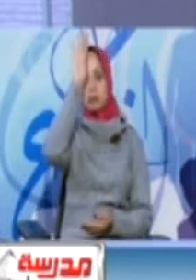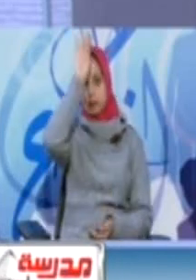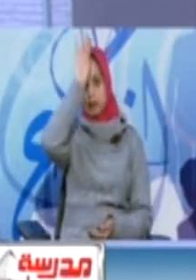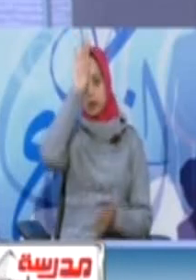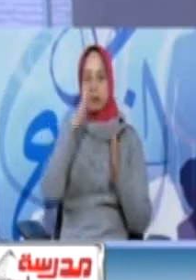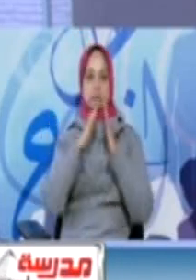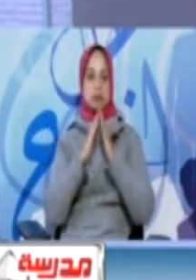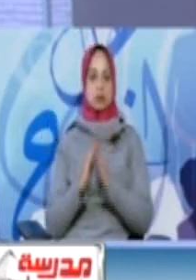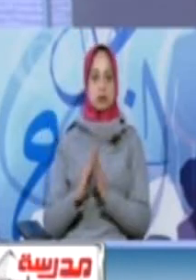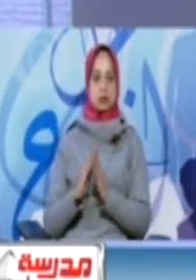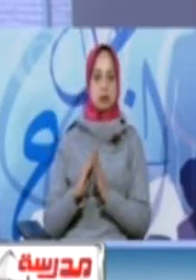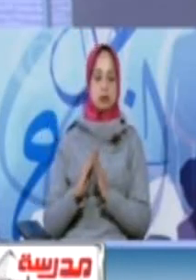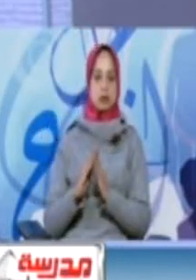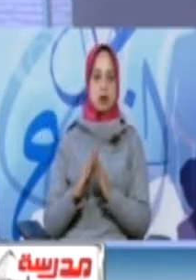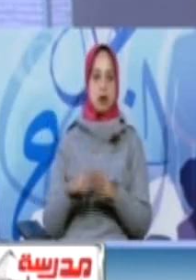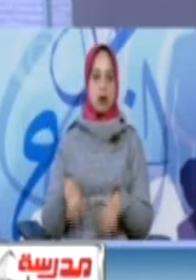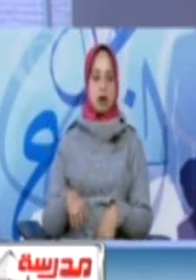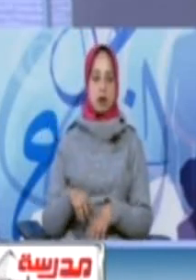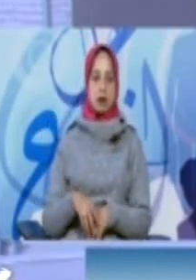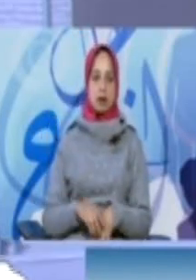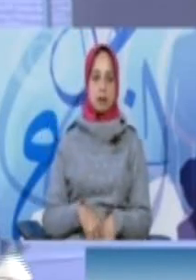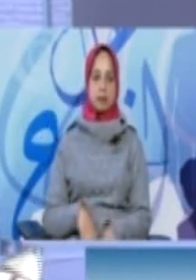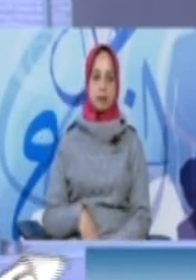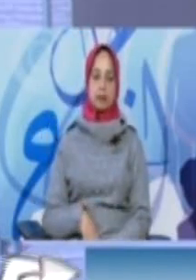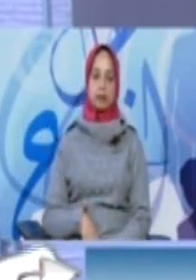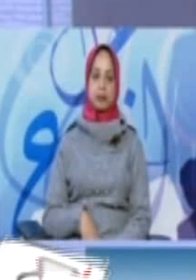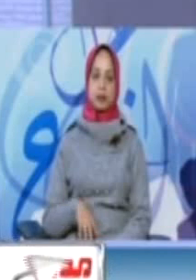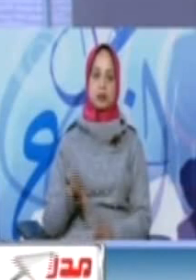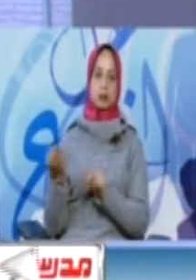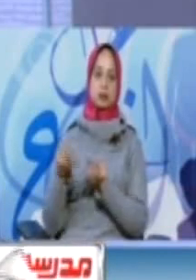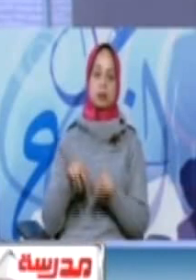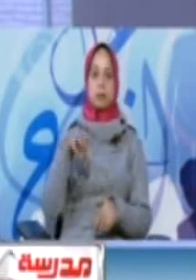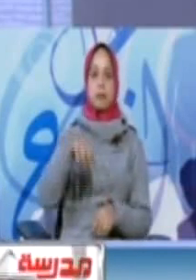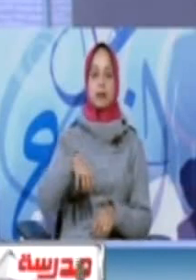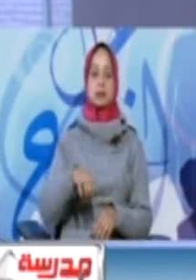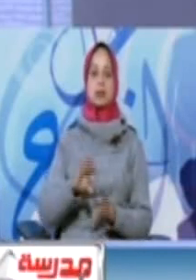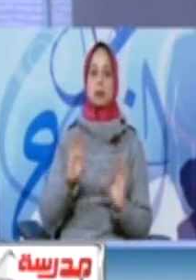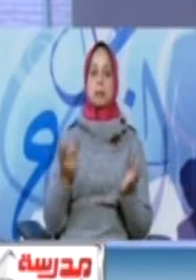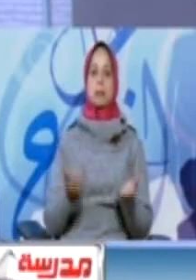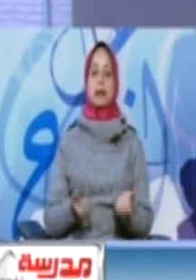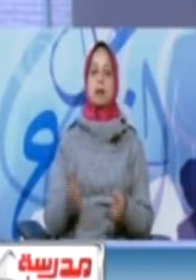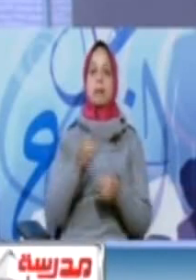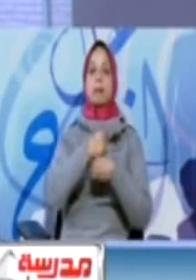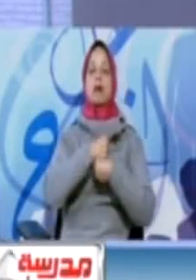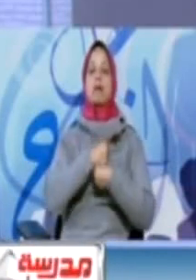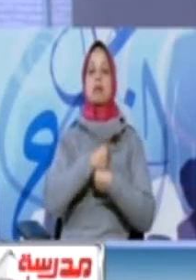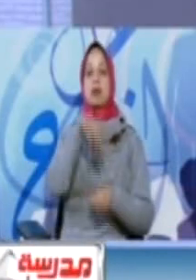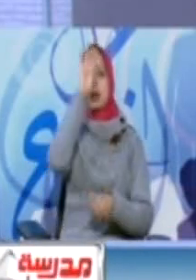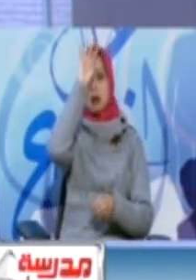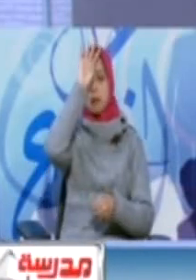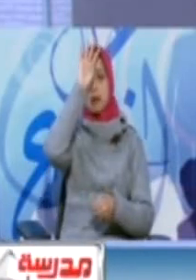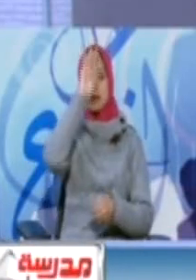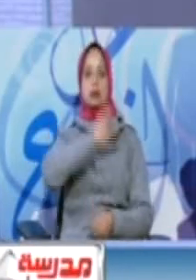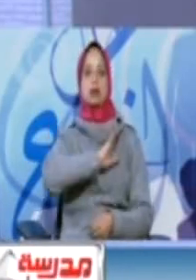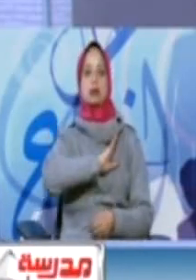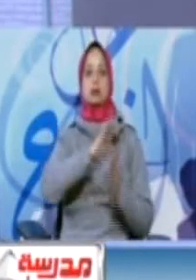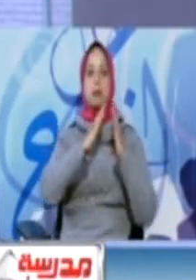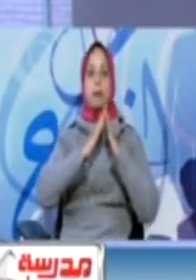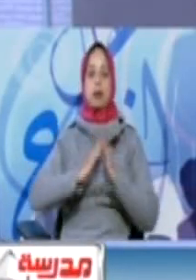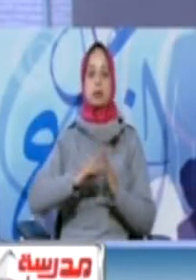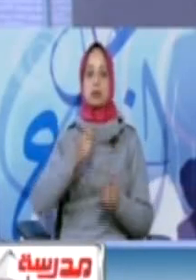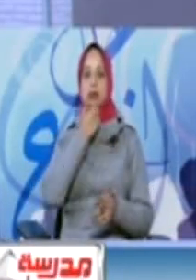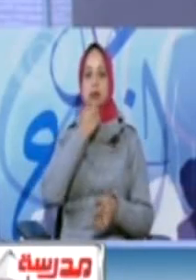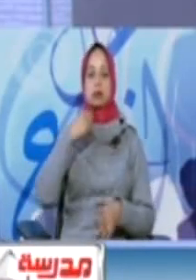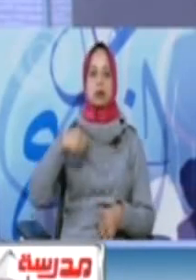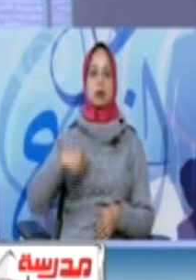الدوله. طب رمز الدوله اللي هو الملك، مين اللي بيحميه؟ الجيش المصري، معنى كده ان انجلترا ما عملتش اعتبار للجيش الايه؟